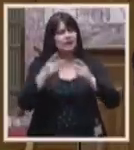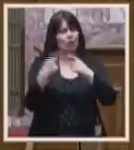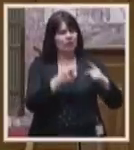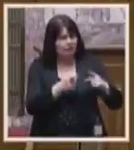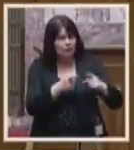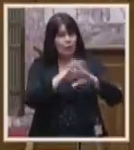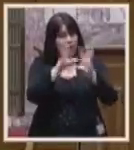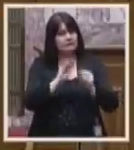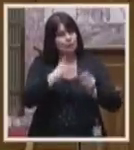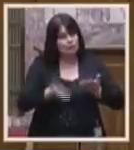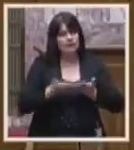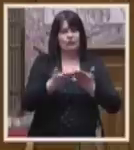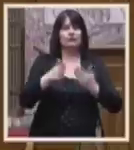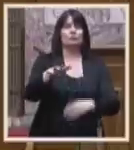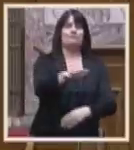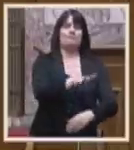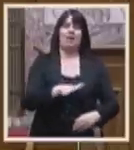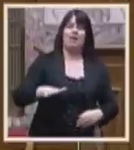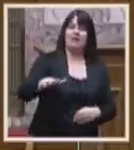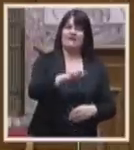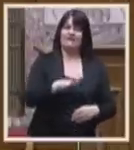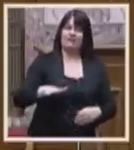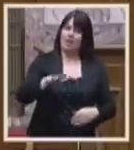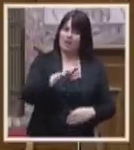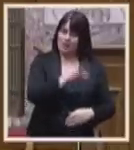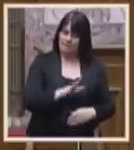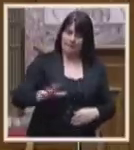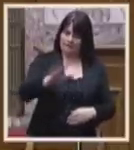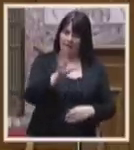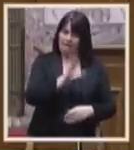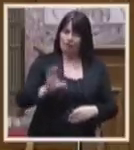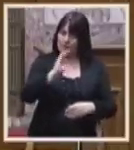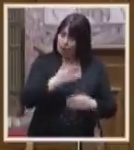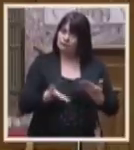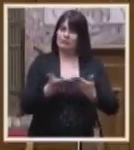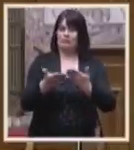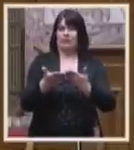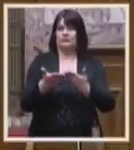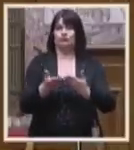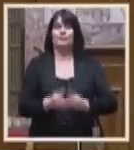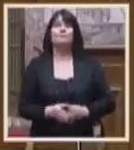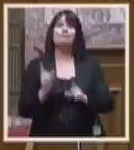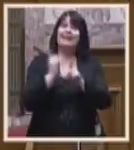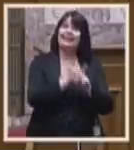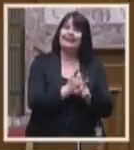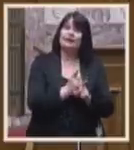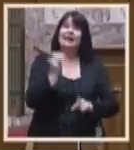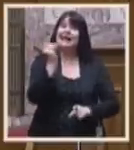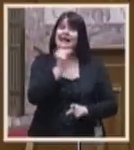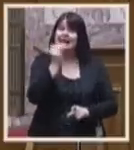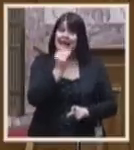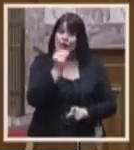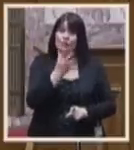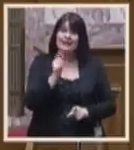θα βοηθήσουν και τις περιφέρειες, τις χώρες της περιφέρειας Ευρωπαϊκής Ένωσης. Ειδικά για πιο γρήγορη και